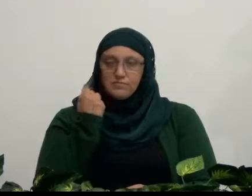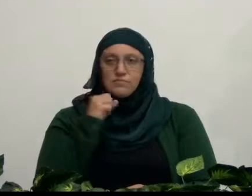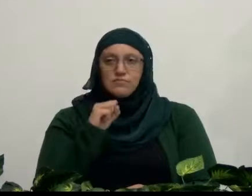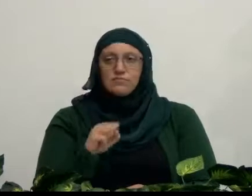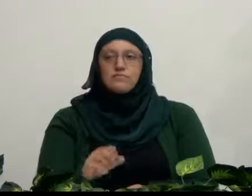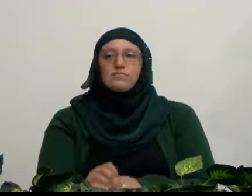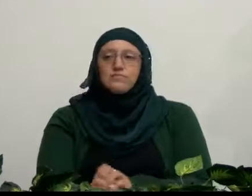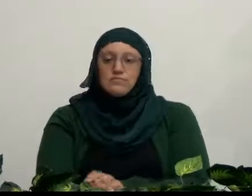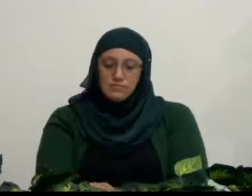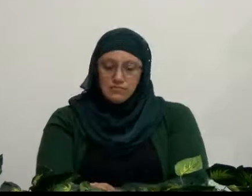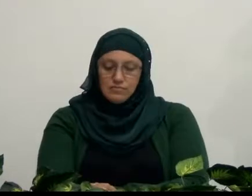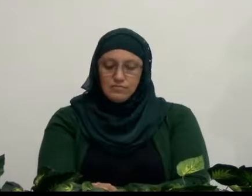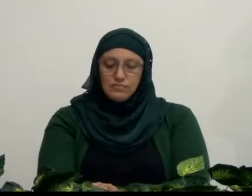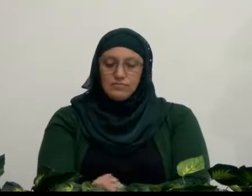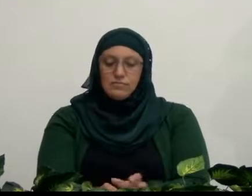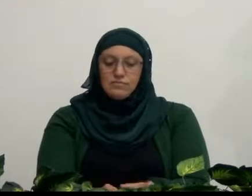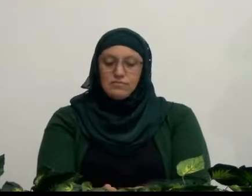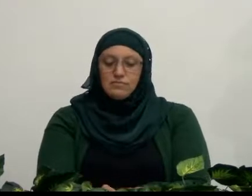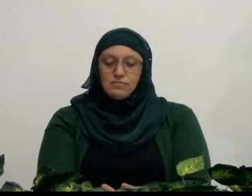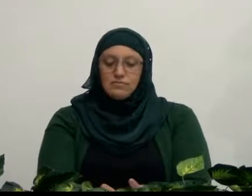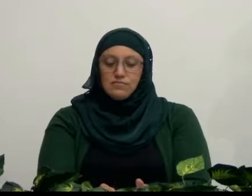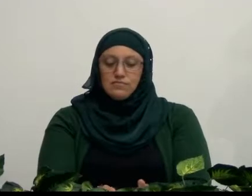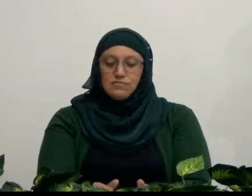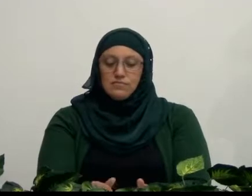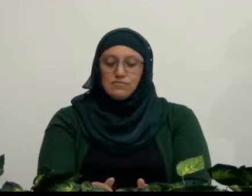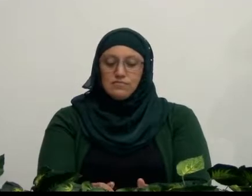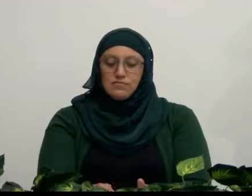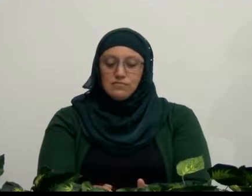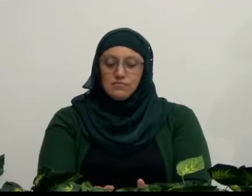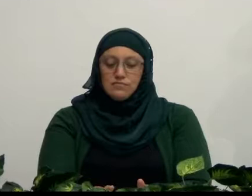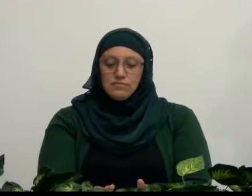المتمسكين بولاية أمير